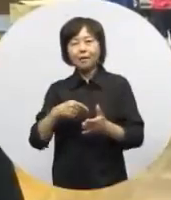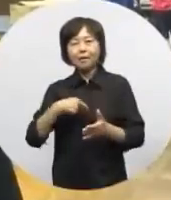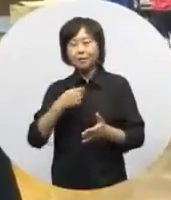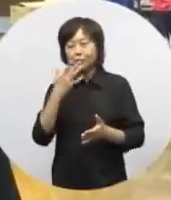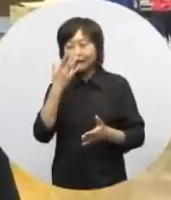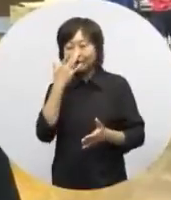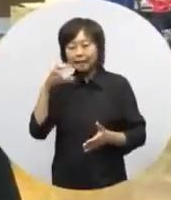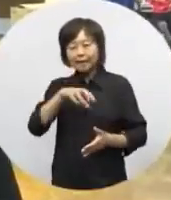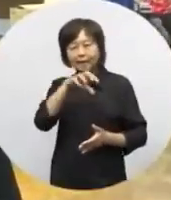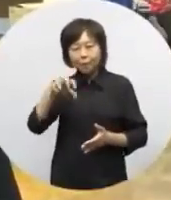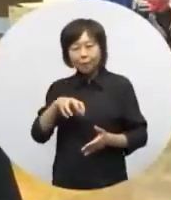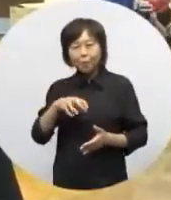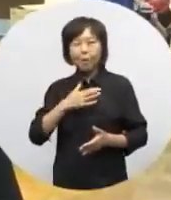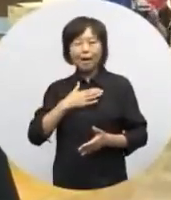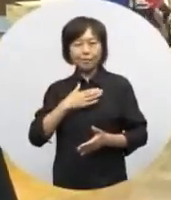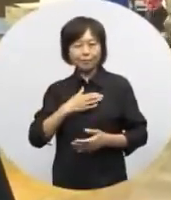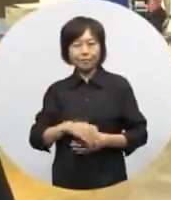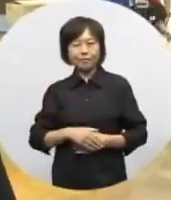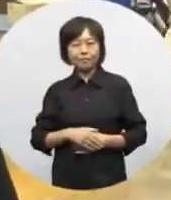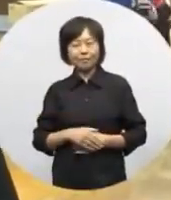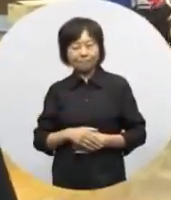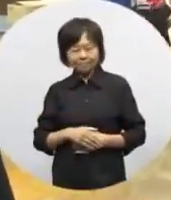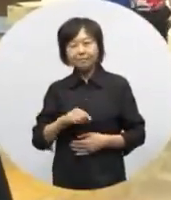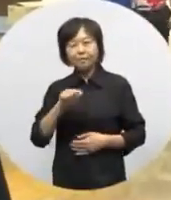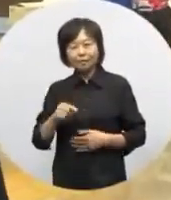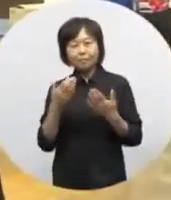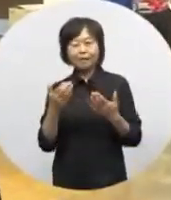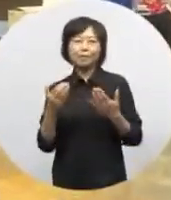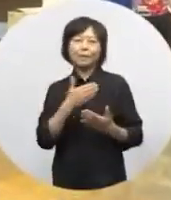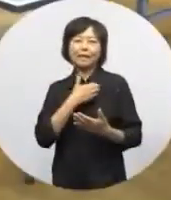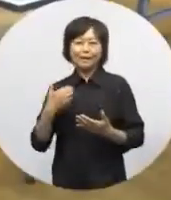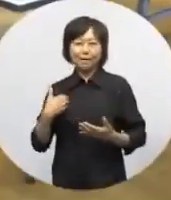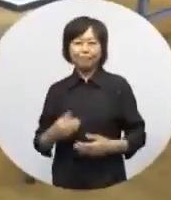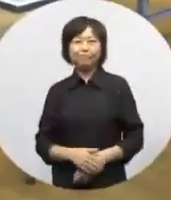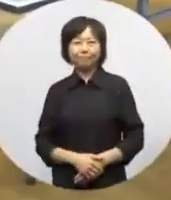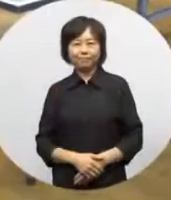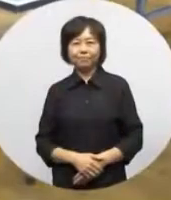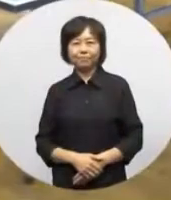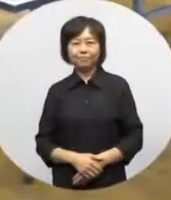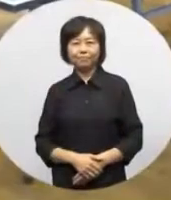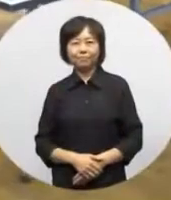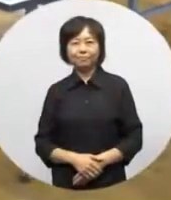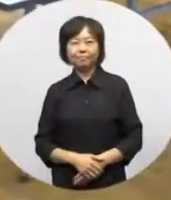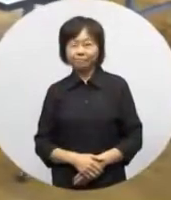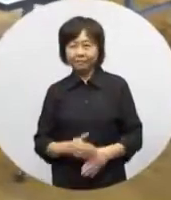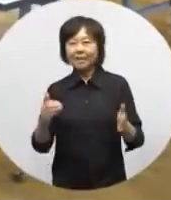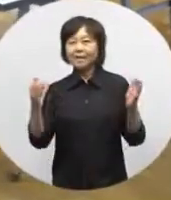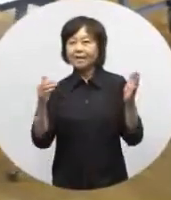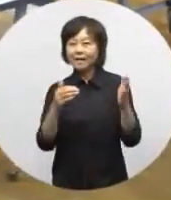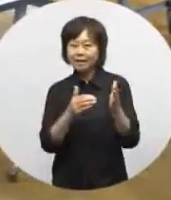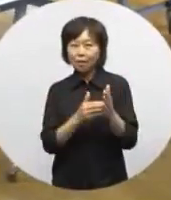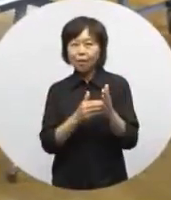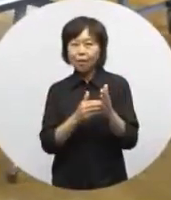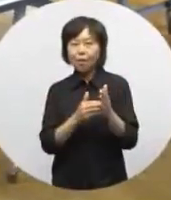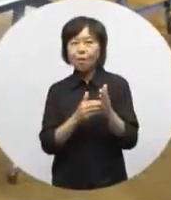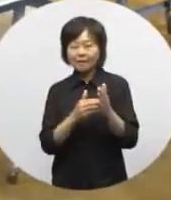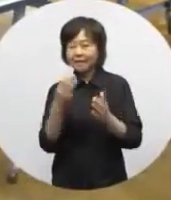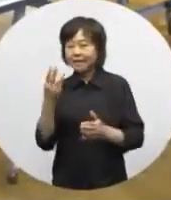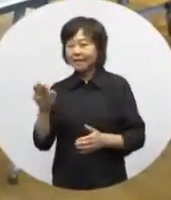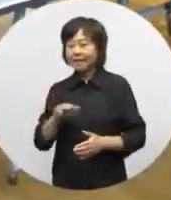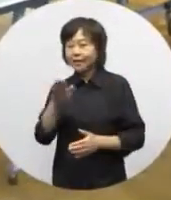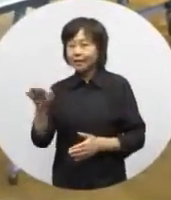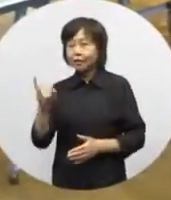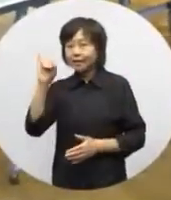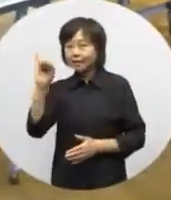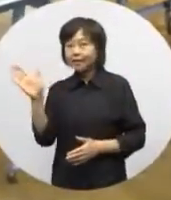ったところとかも見えてくるので、そういうところで勉強になりました。 では最後に、講師の湯原美穂